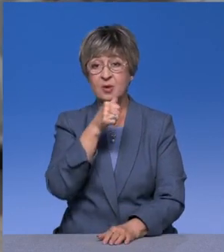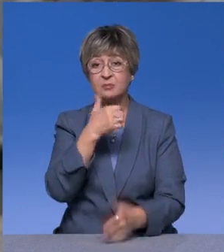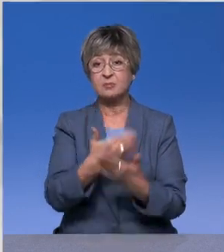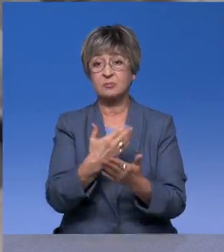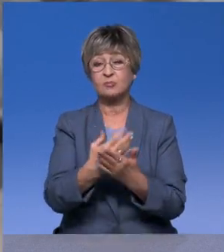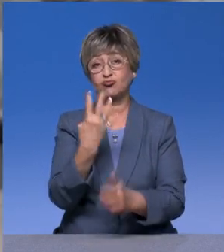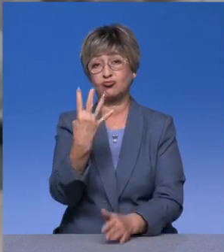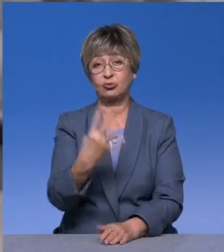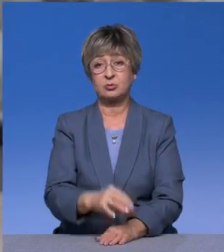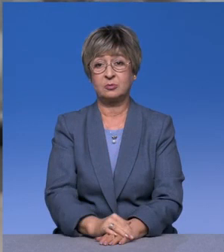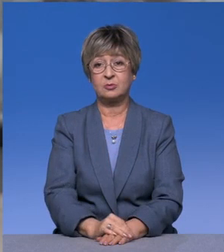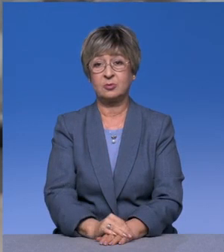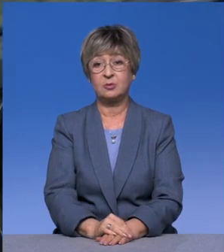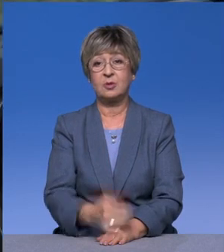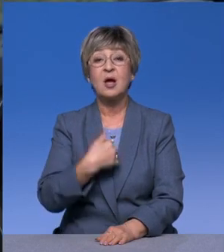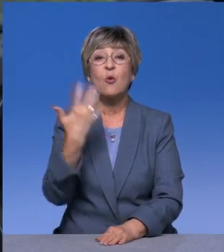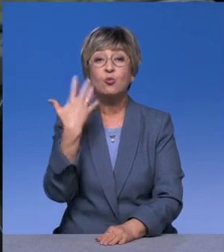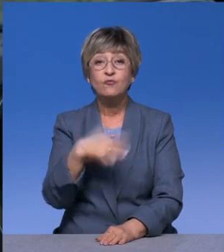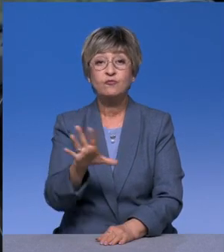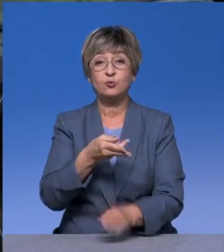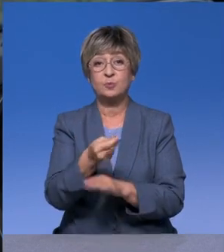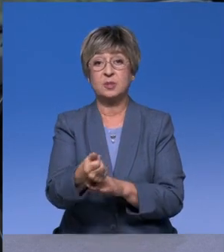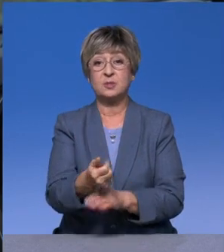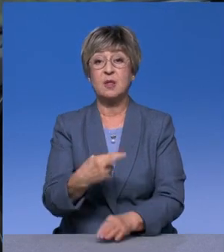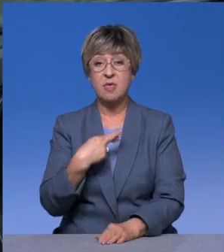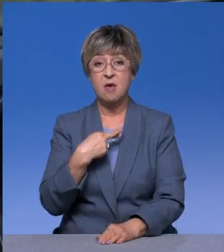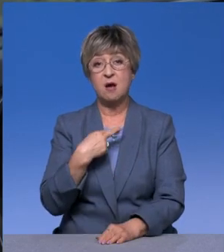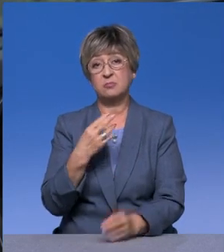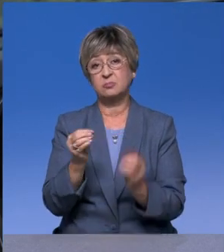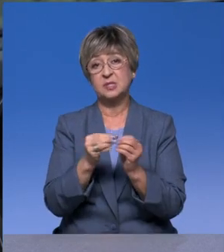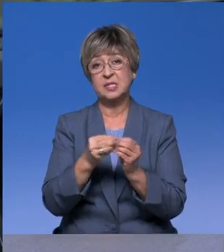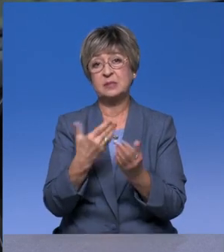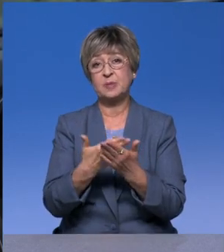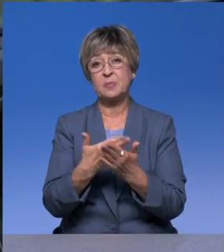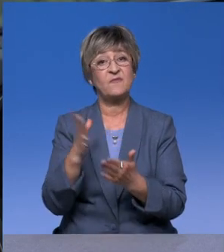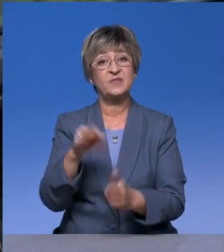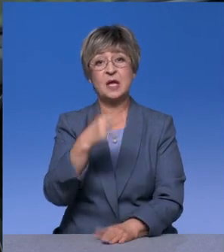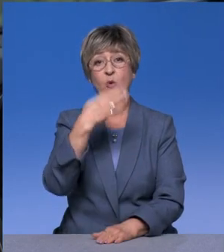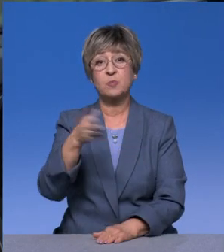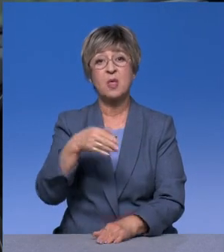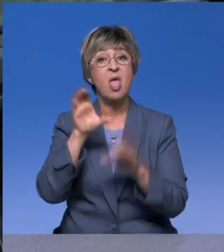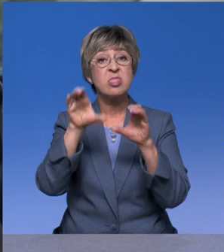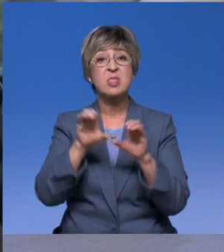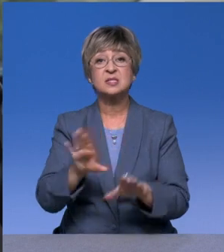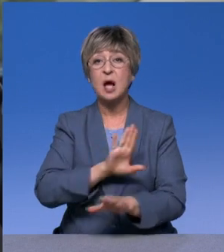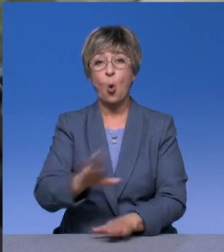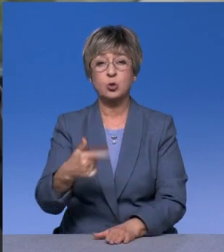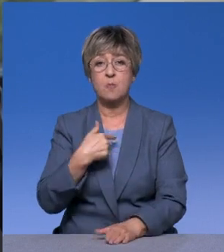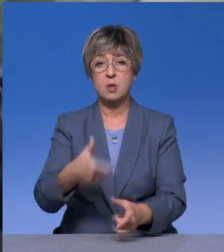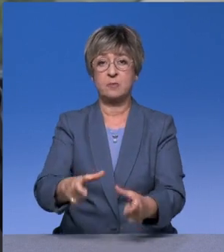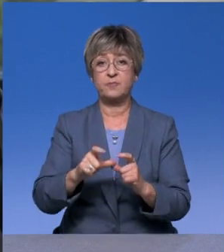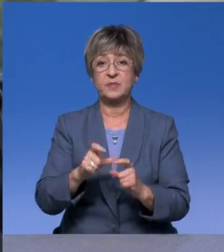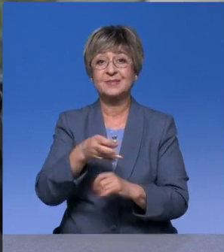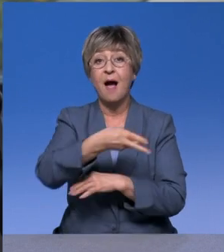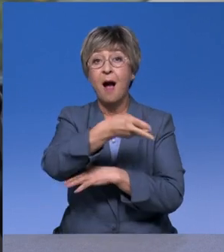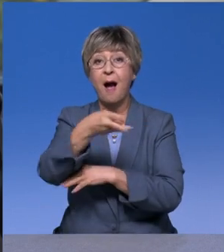4. Каюсь, я уже все заплатила. Штук 10. Все отменены, все незаконно выписаны были. С камер